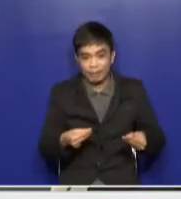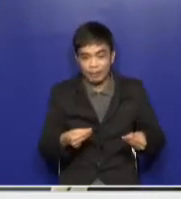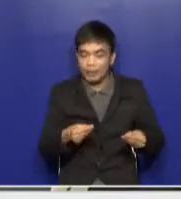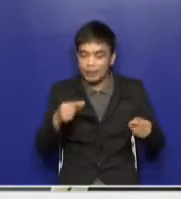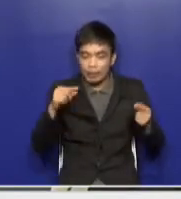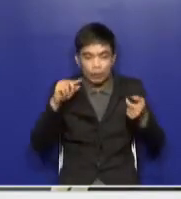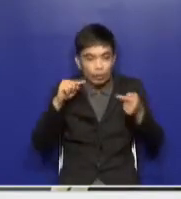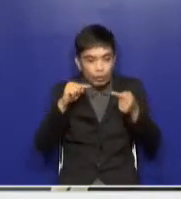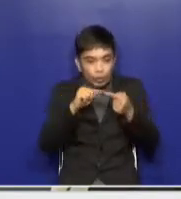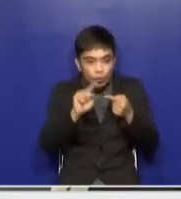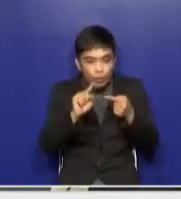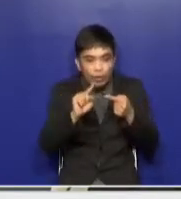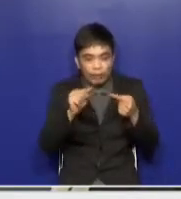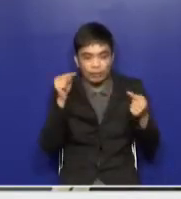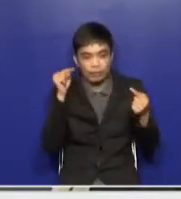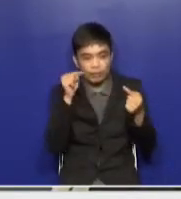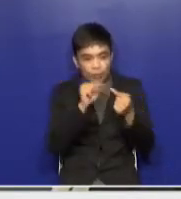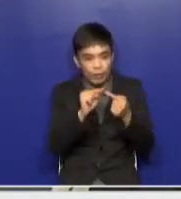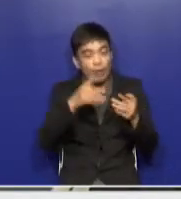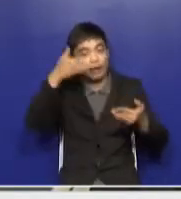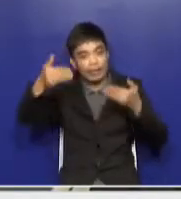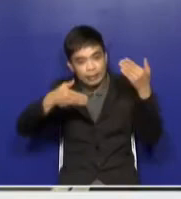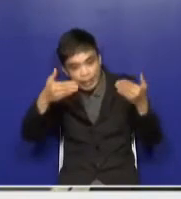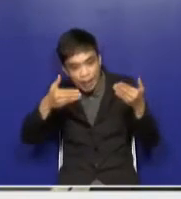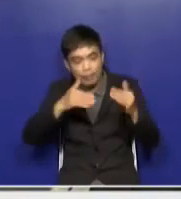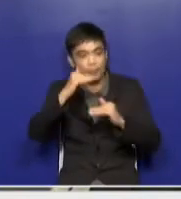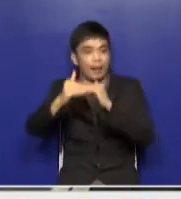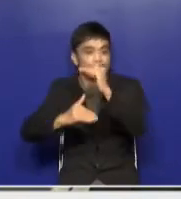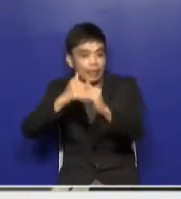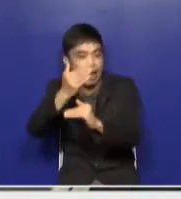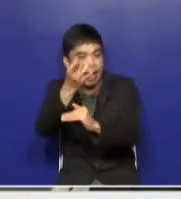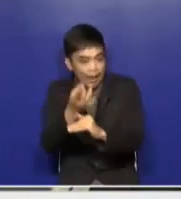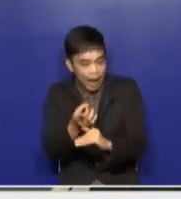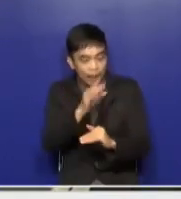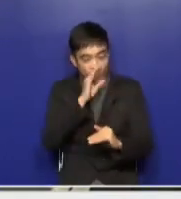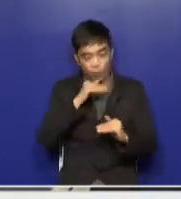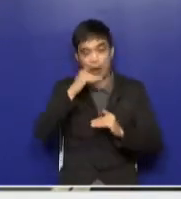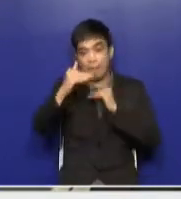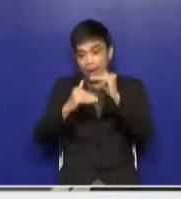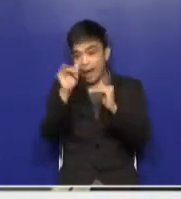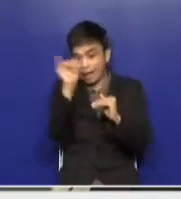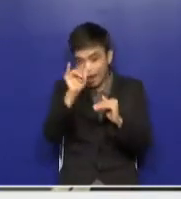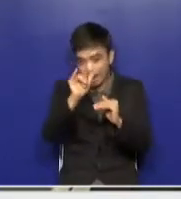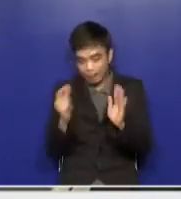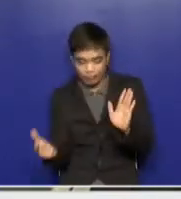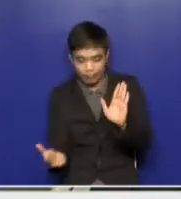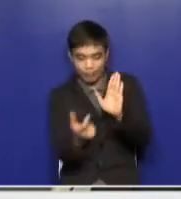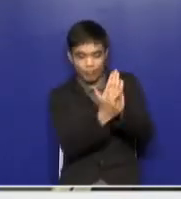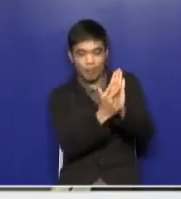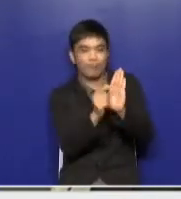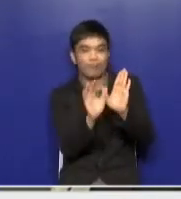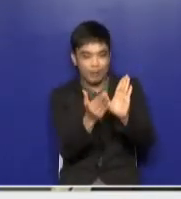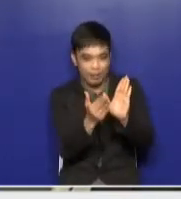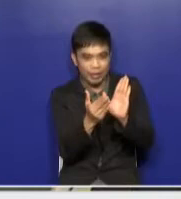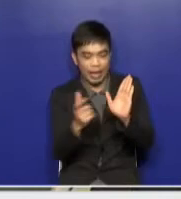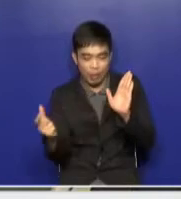งความในกิจกรรมที่มีความก้าวหน้านะครับอันไหนที่ไม่มีความก้าวหน้าเราก็เลยไม่ได้ใส่มาเพื่อที่จะ